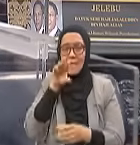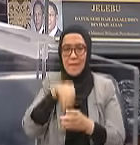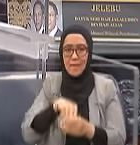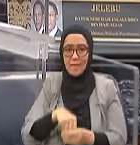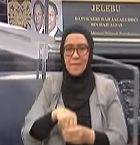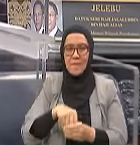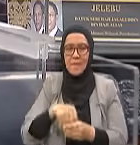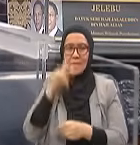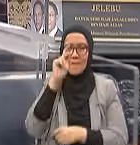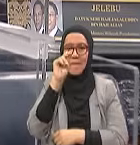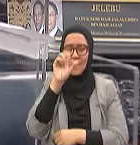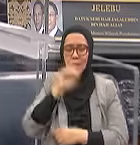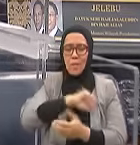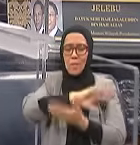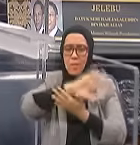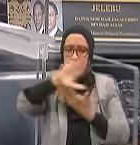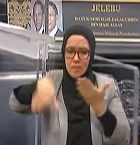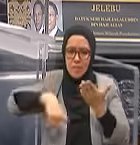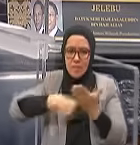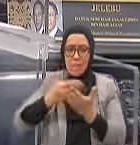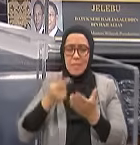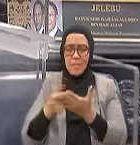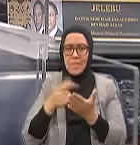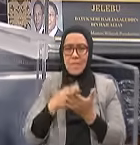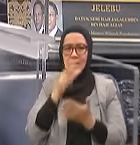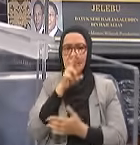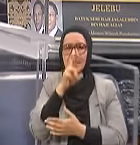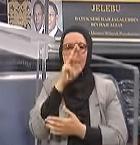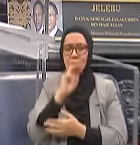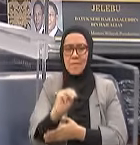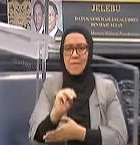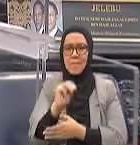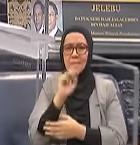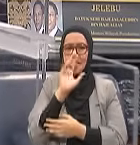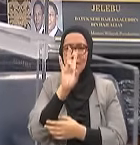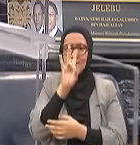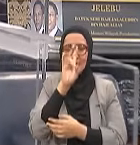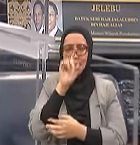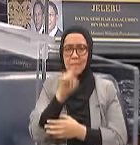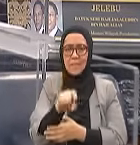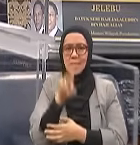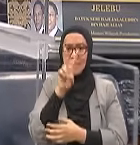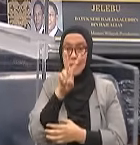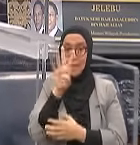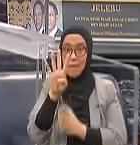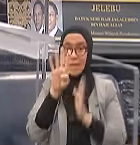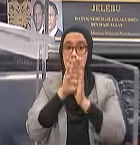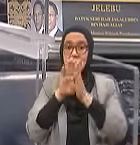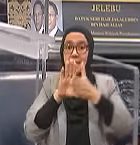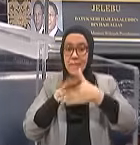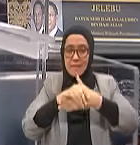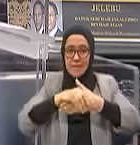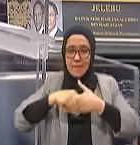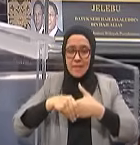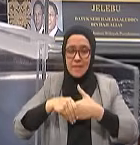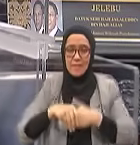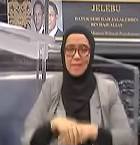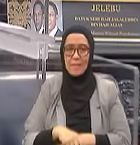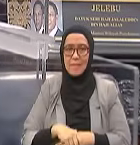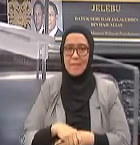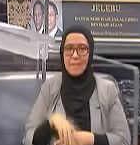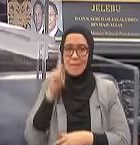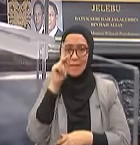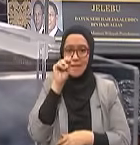kos keles keseluruhan sebanyak Ringgit Malaysia 70-an 24 billion kos tersebut